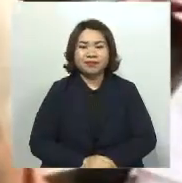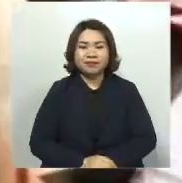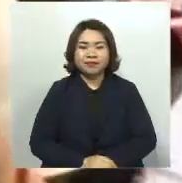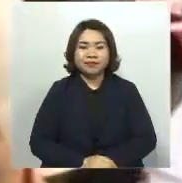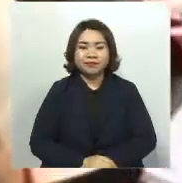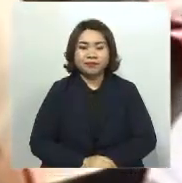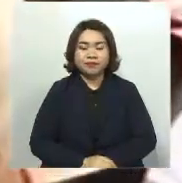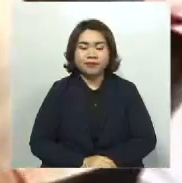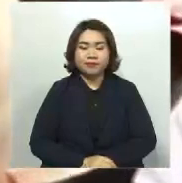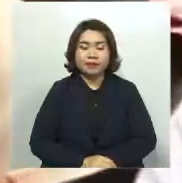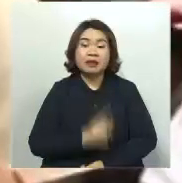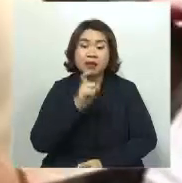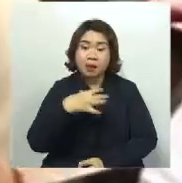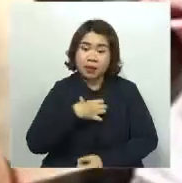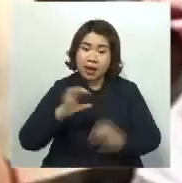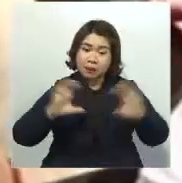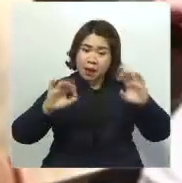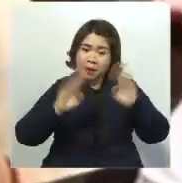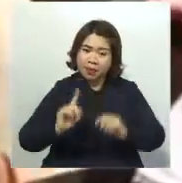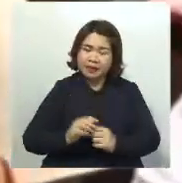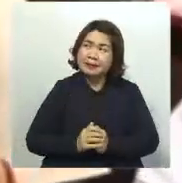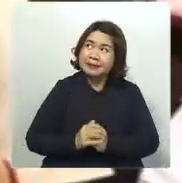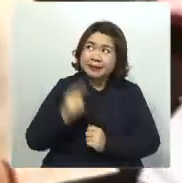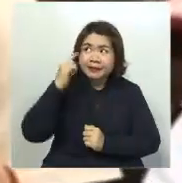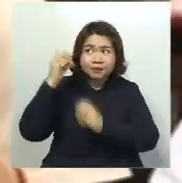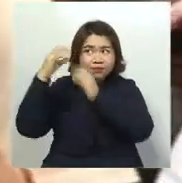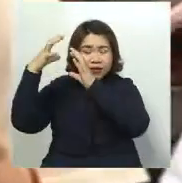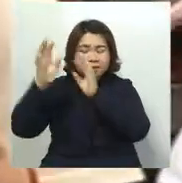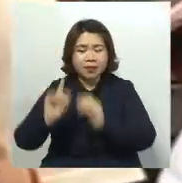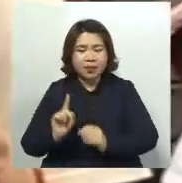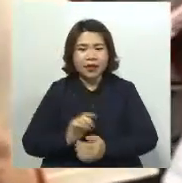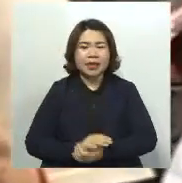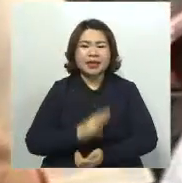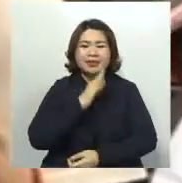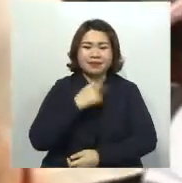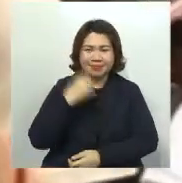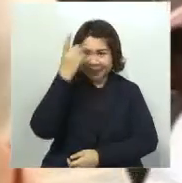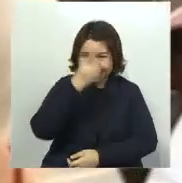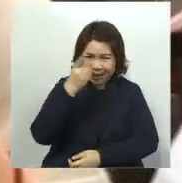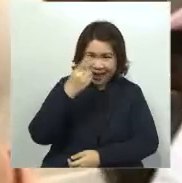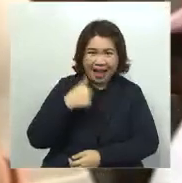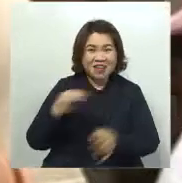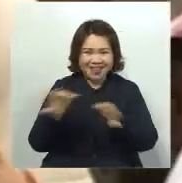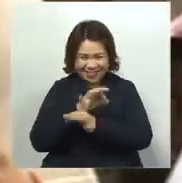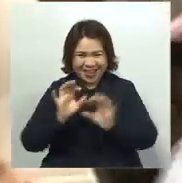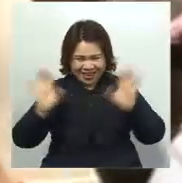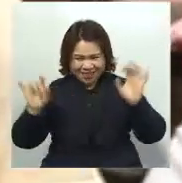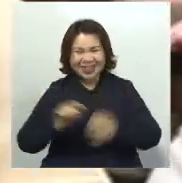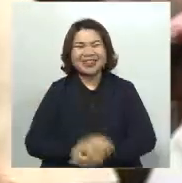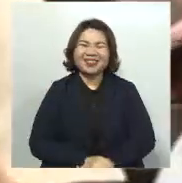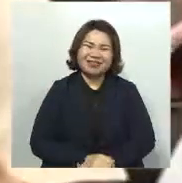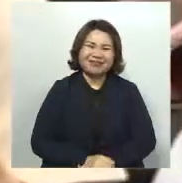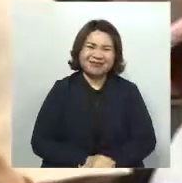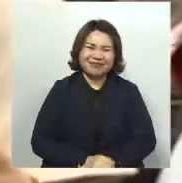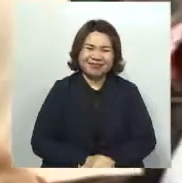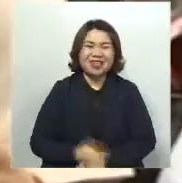ฝันอยากได้รัฐบาลแบบไหนครับ ฝันอยากได้รัฐบาลไหนนะครับผมถ้าดารารัฐบาลได้ก็ดีนะฮะ